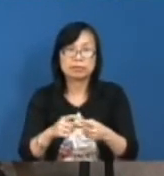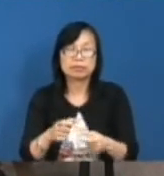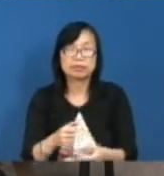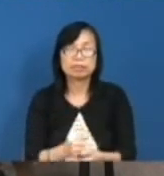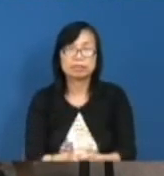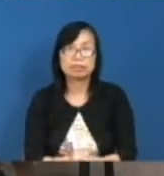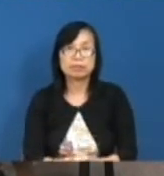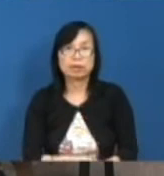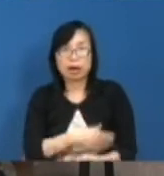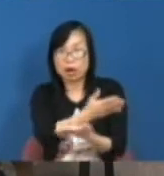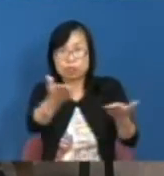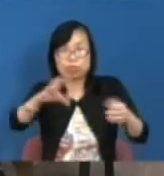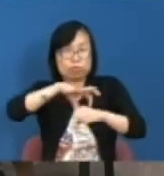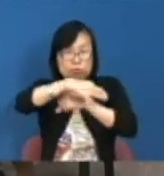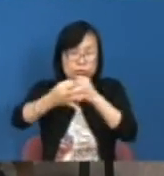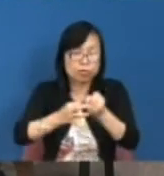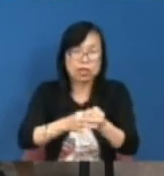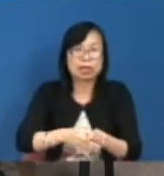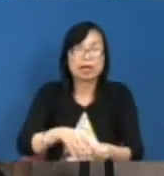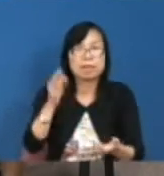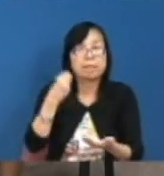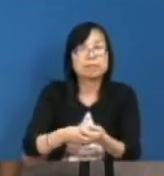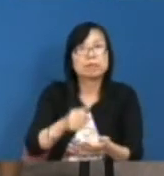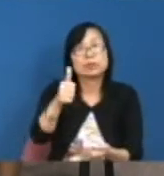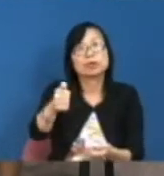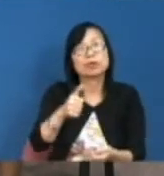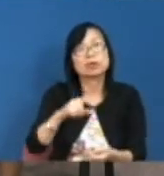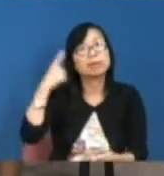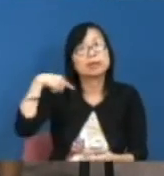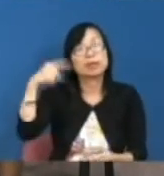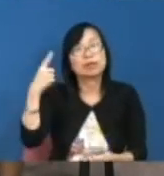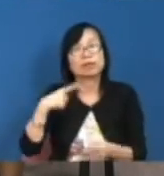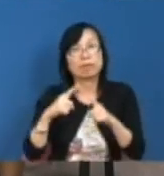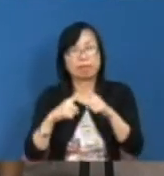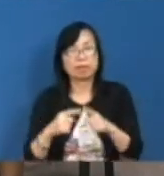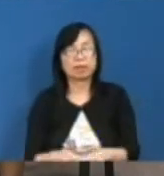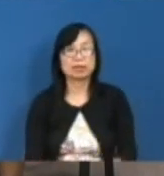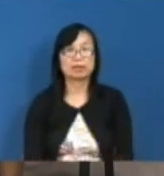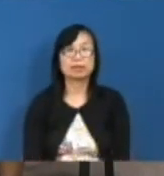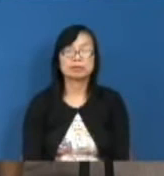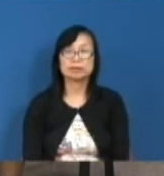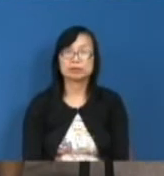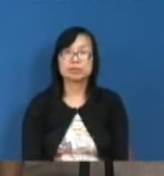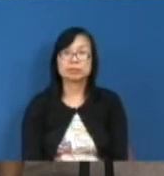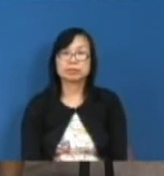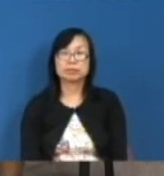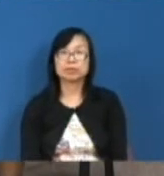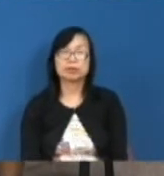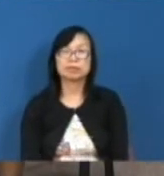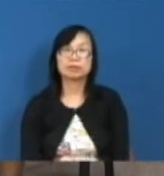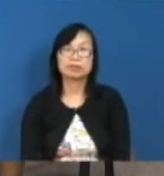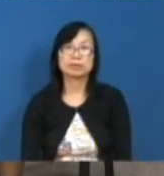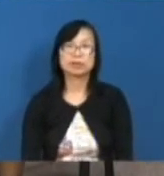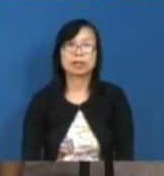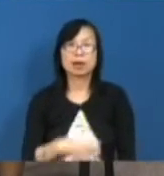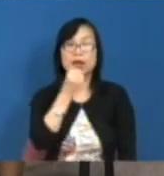全世界都多謝美國佬啦，你、啊、真的好，你給我美債我。是不是所以其實已經混亂了。是不是 你